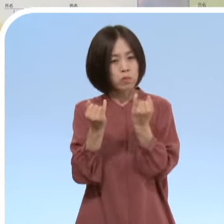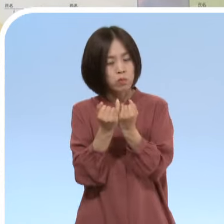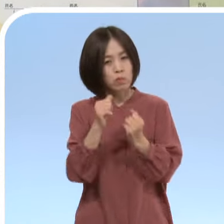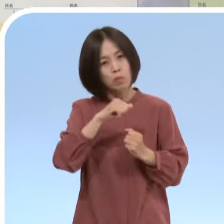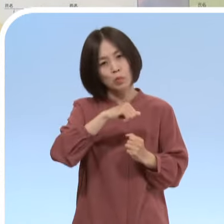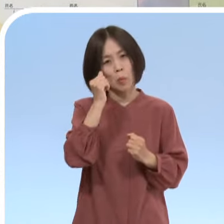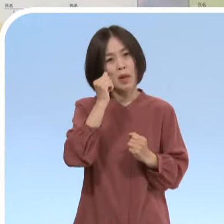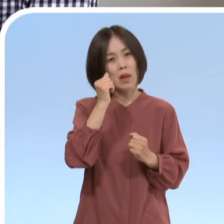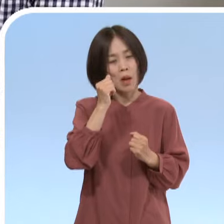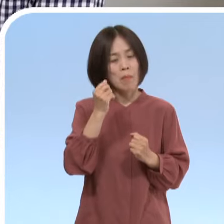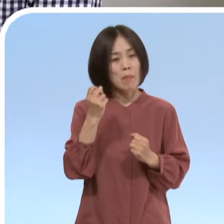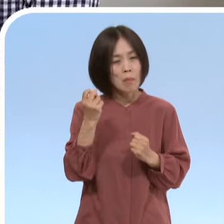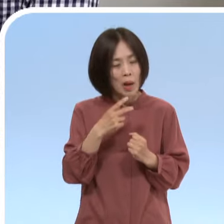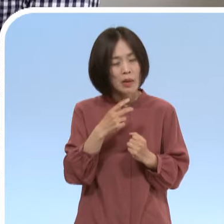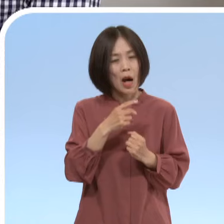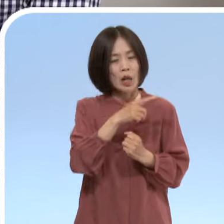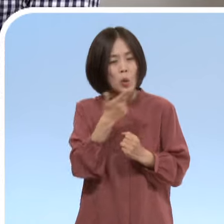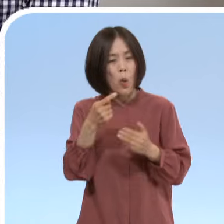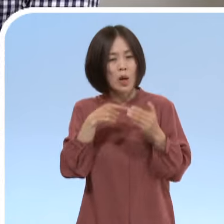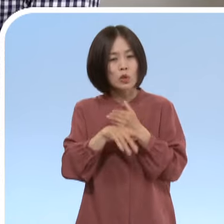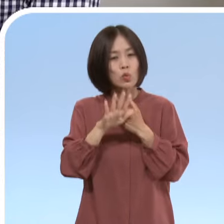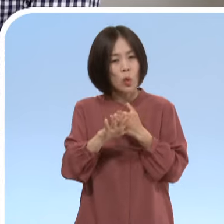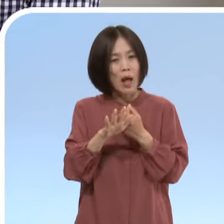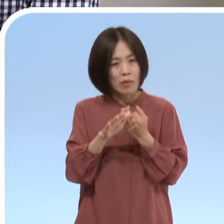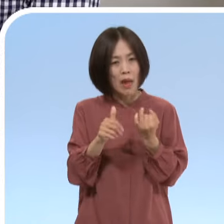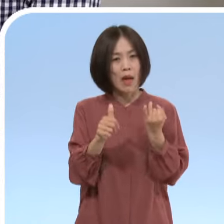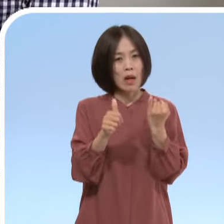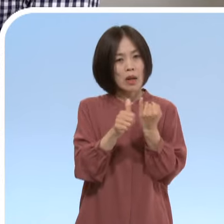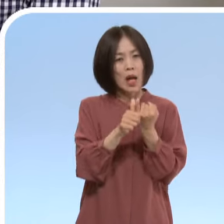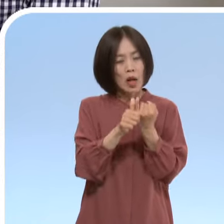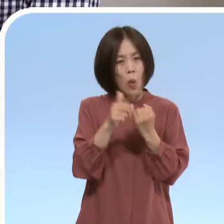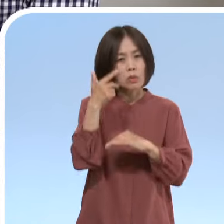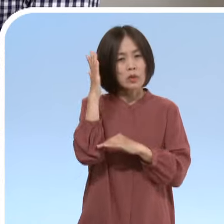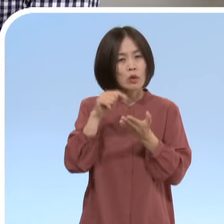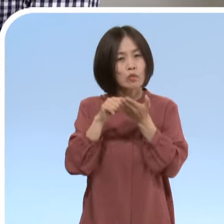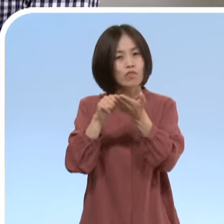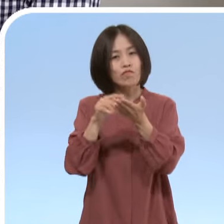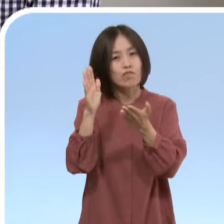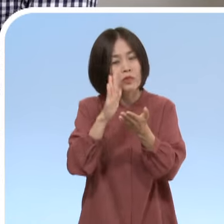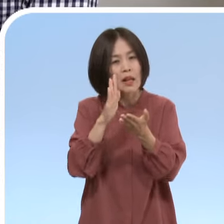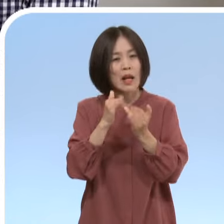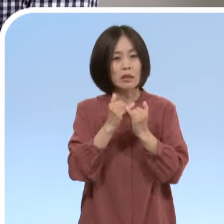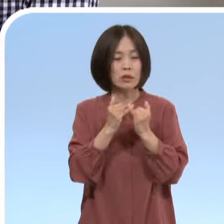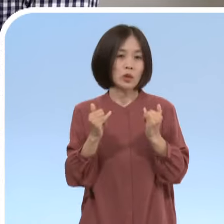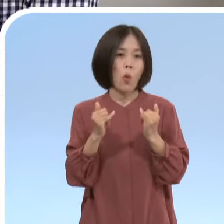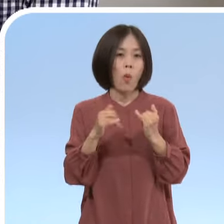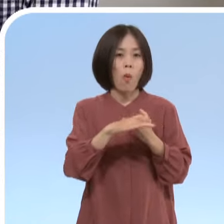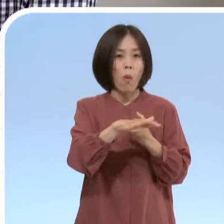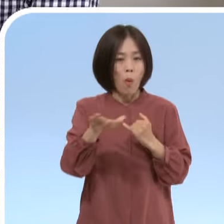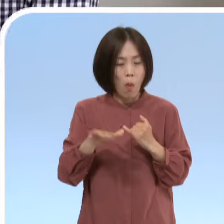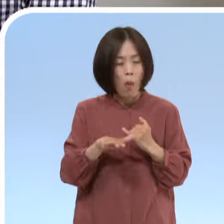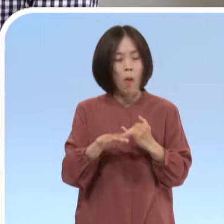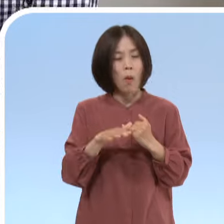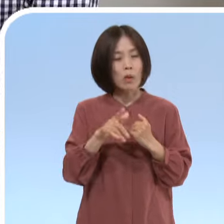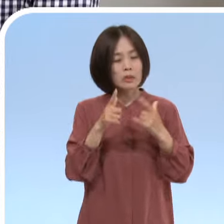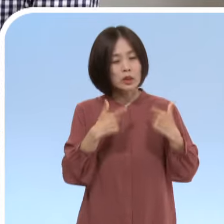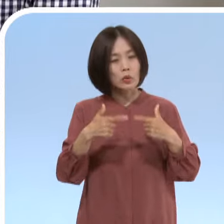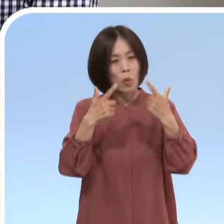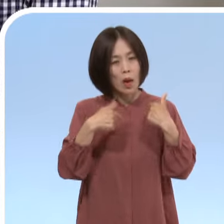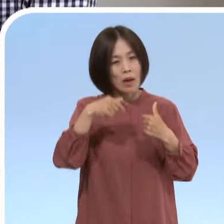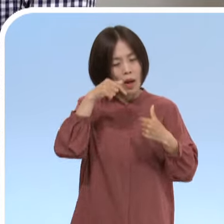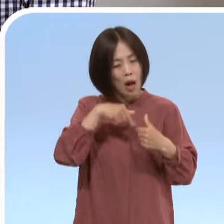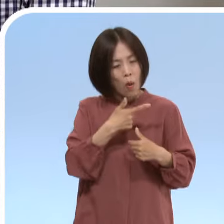ップルの方であるとか、あるいはいろんな理由でですね、結婚をされない、事実婚の方、そういった方たちは